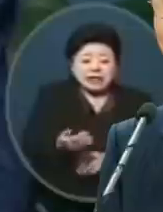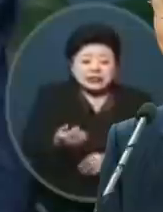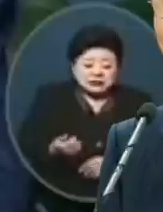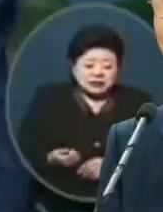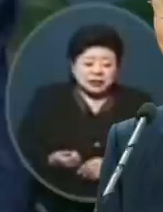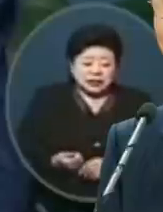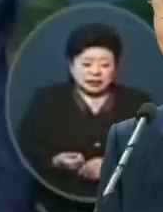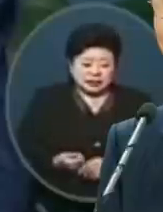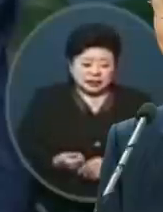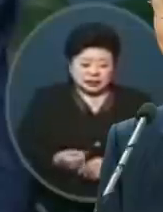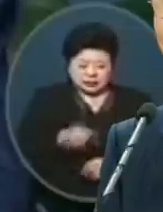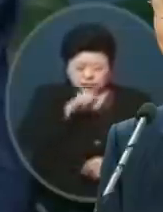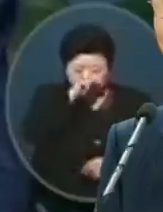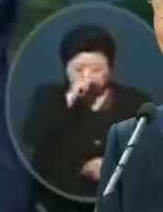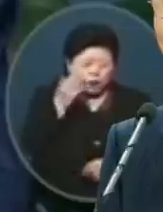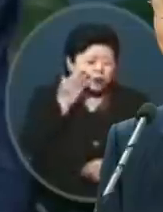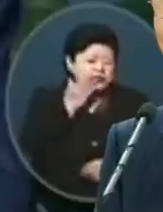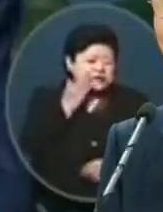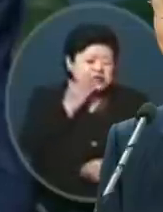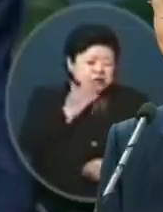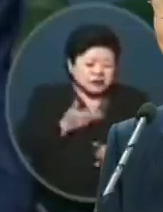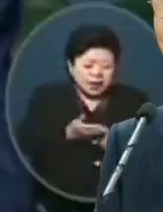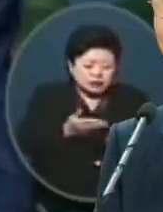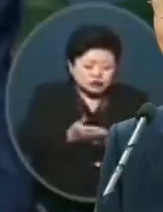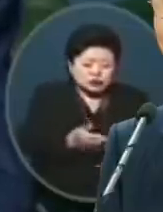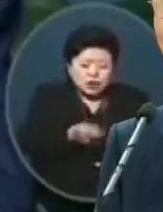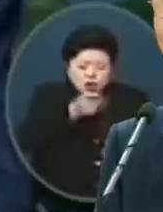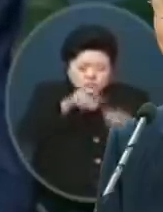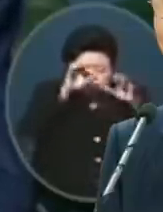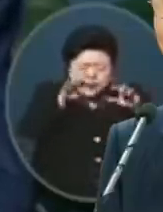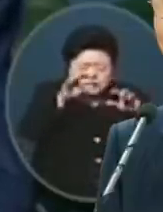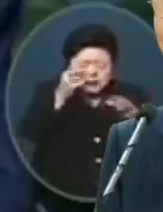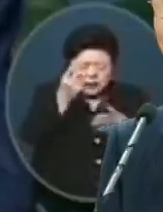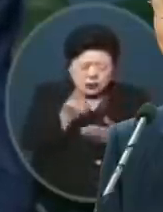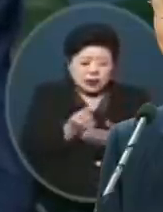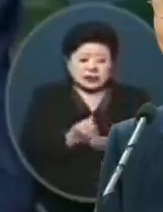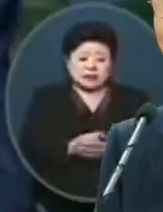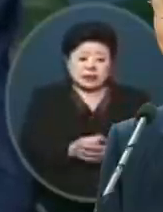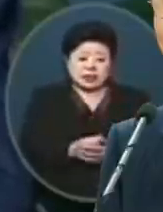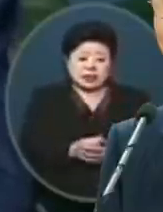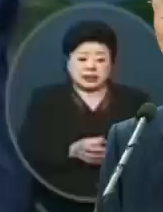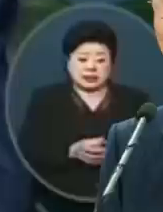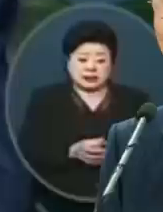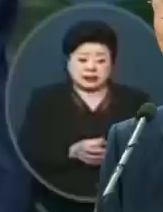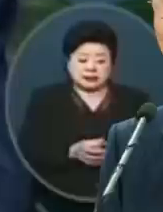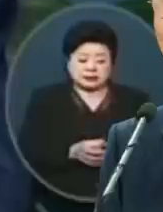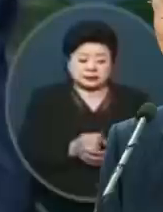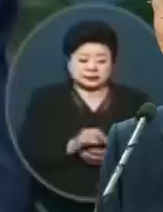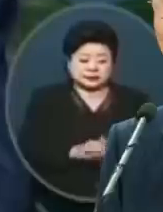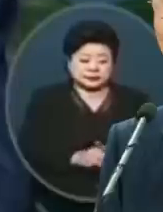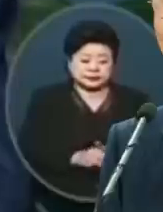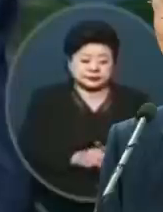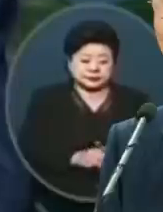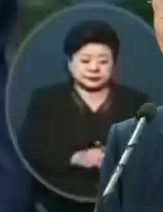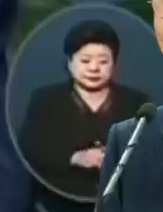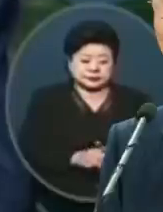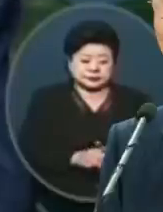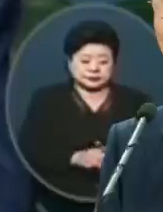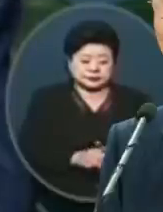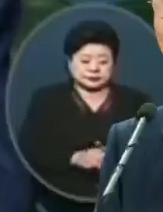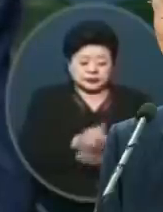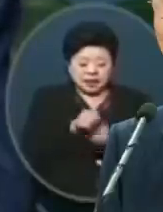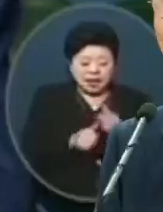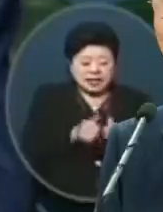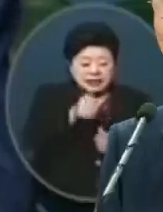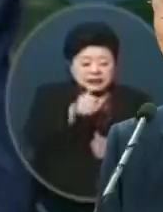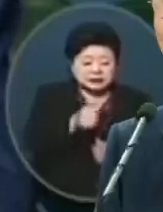농사 지낸 사람들은 홍수가 나고 난 다음에 농사가 잘 돼요. 그게 굉장히 부자가 되었어요. 그러니까 그들이 우리가